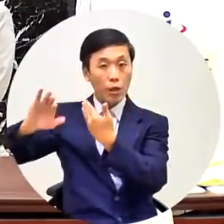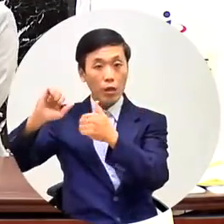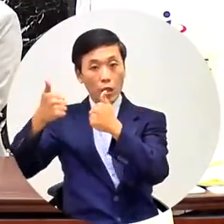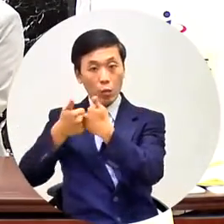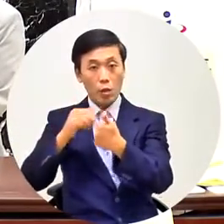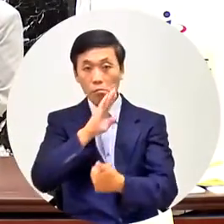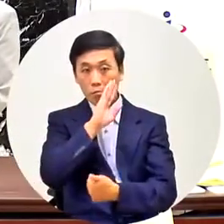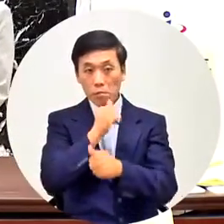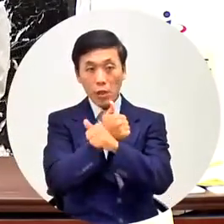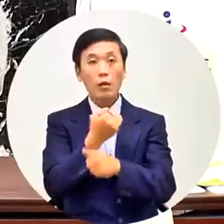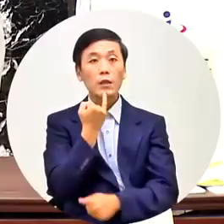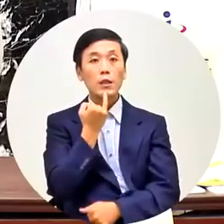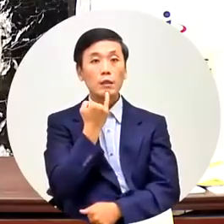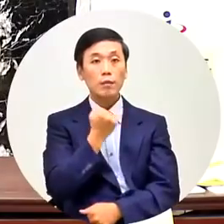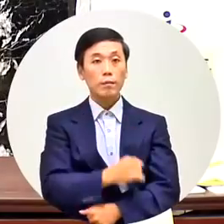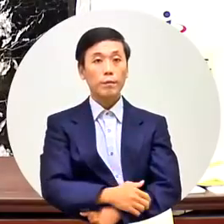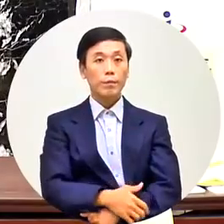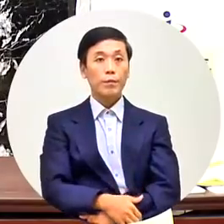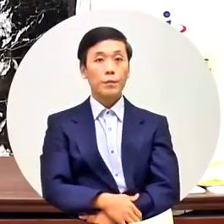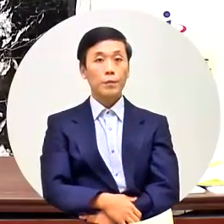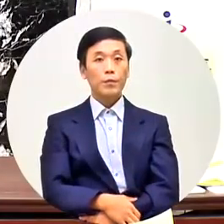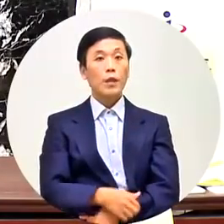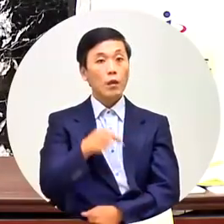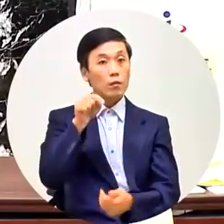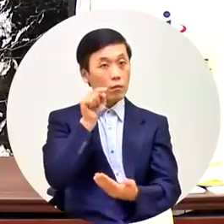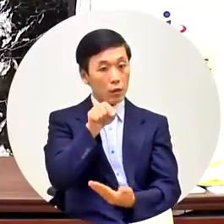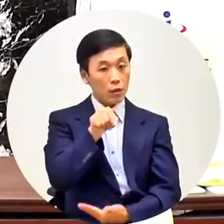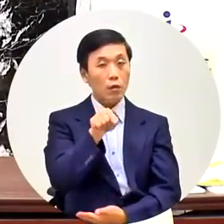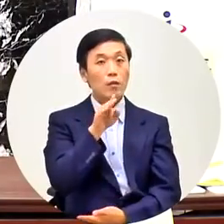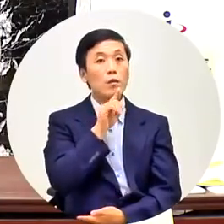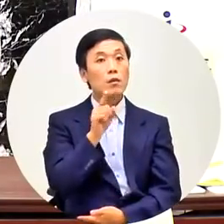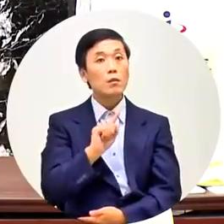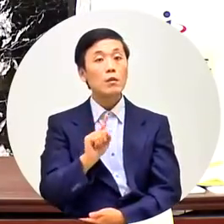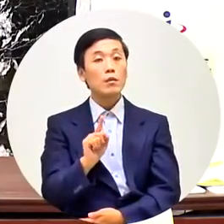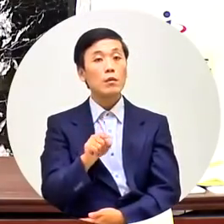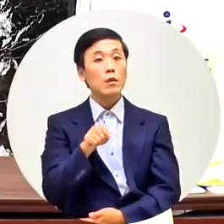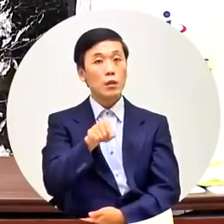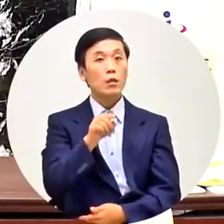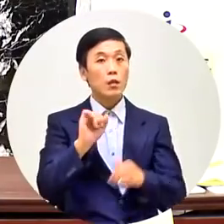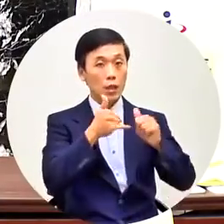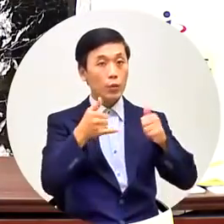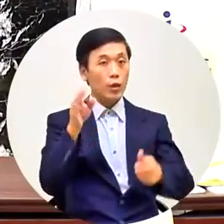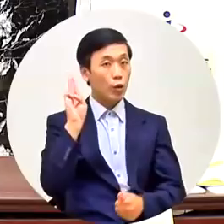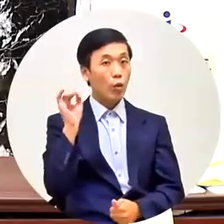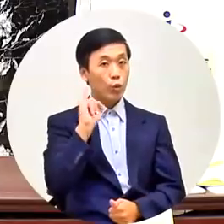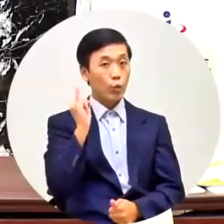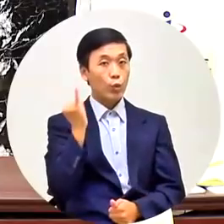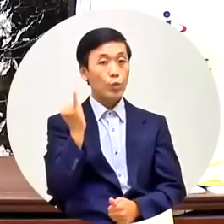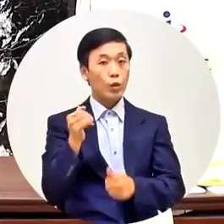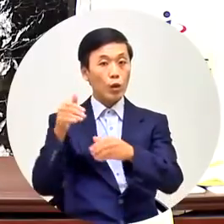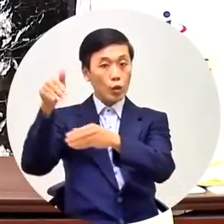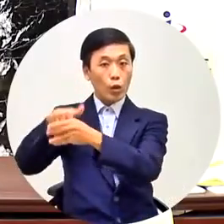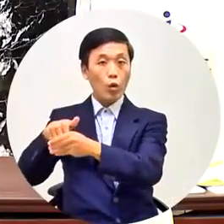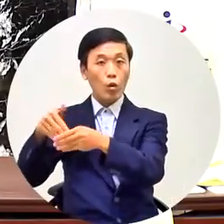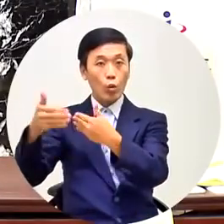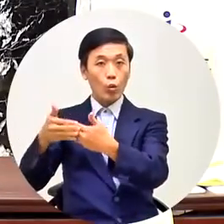是后面 这个是童彦珍投给陆淑美他这里有遮不管是前面或